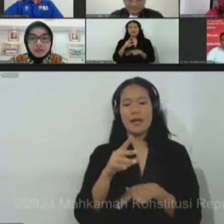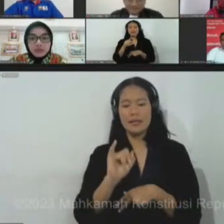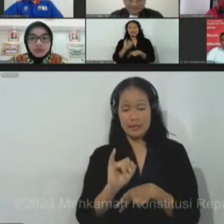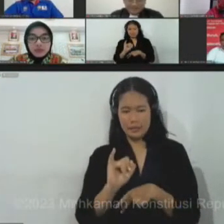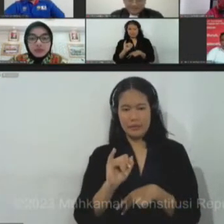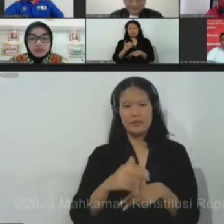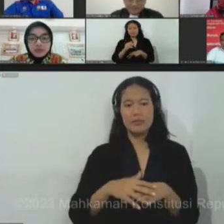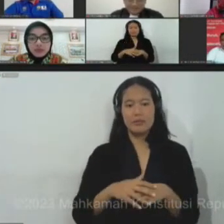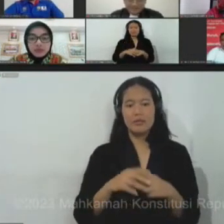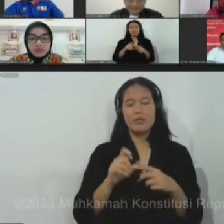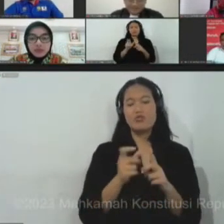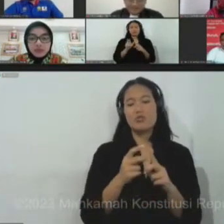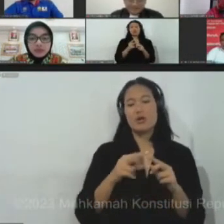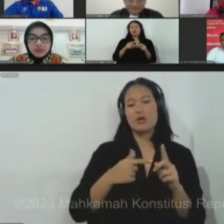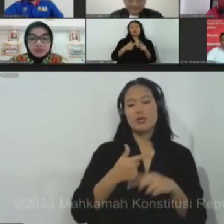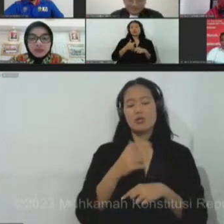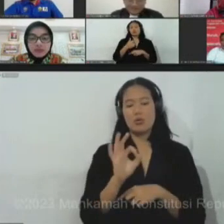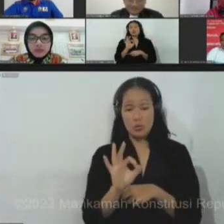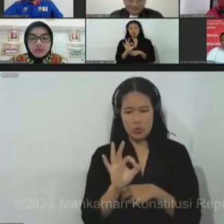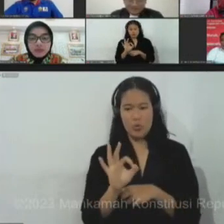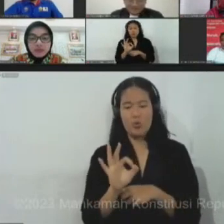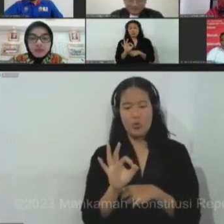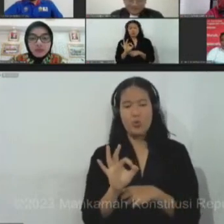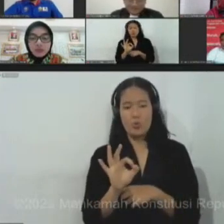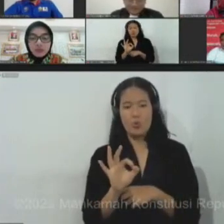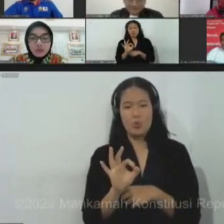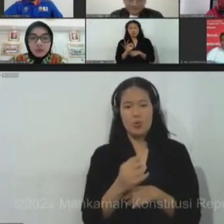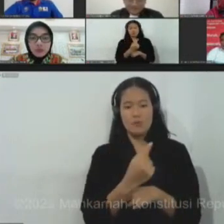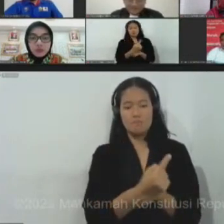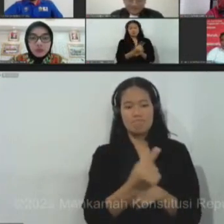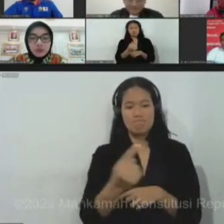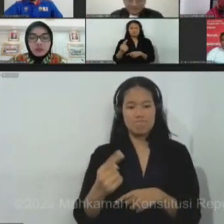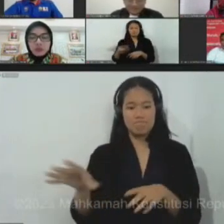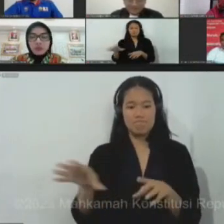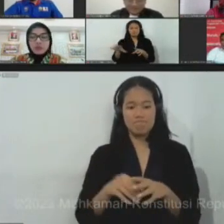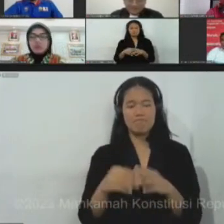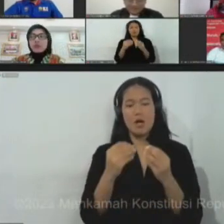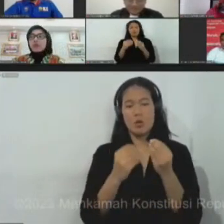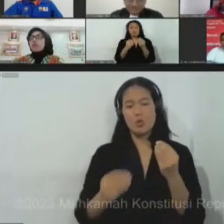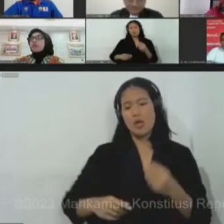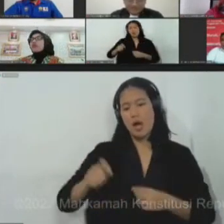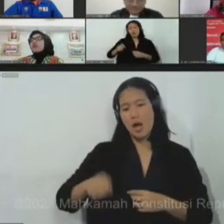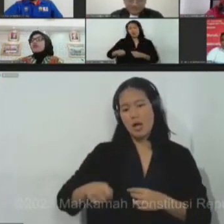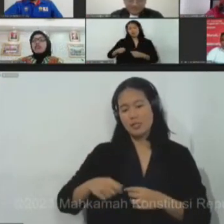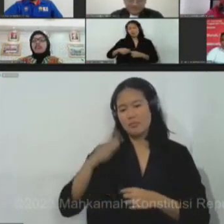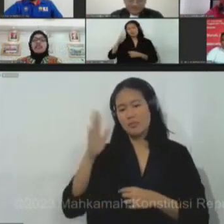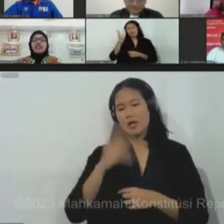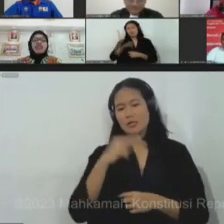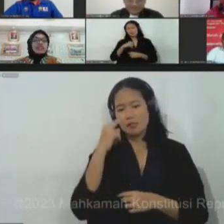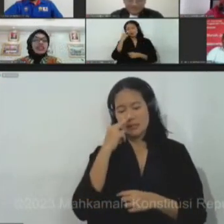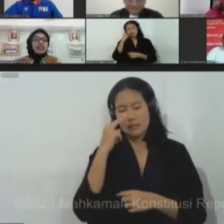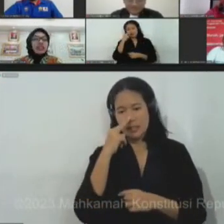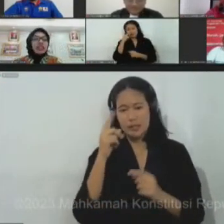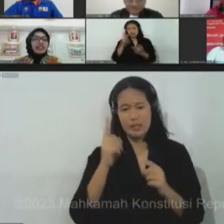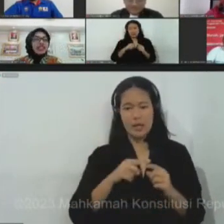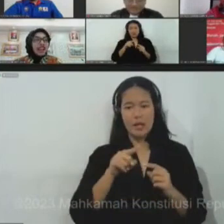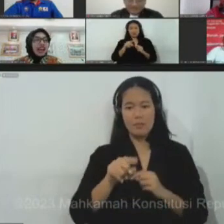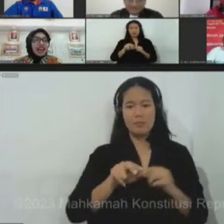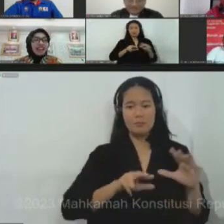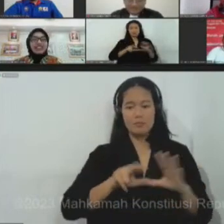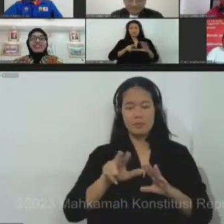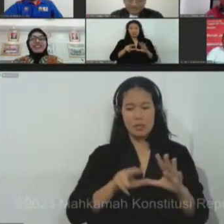Adams masing-masing sebagai anggota pada hari Senin tanggal 18 bulan September tahun